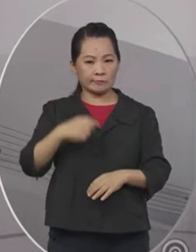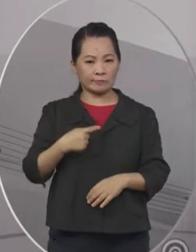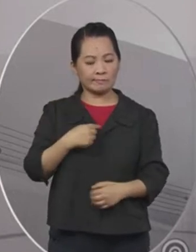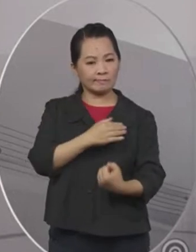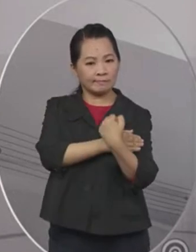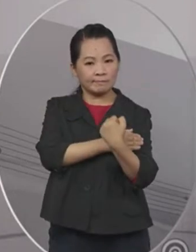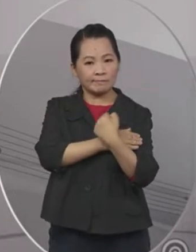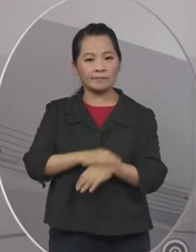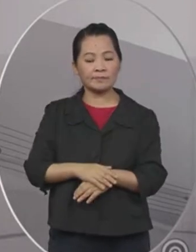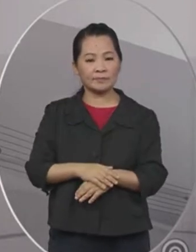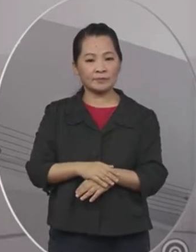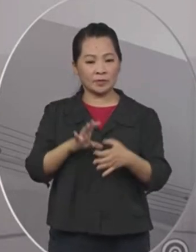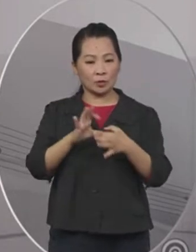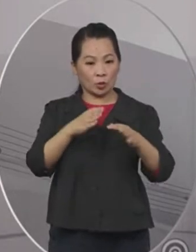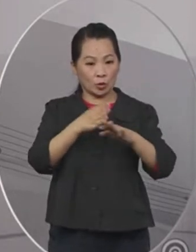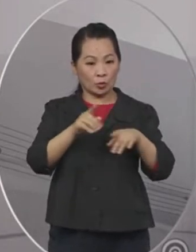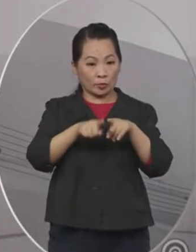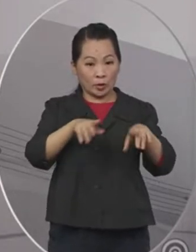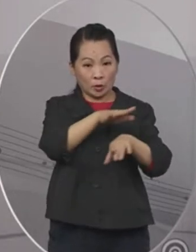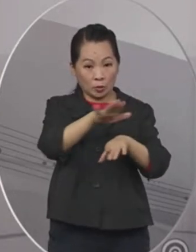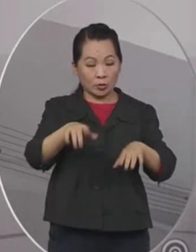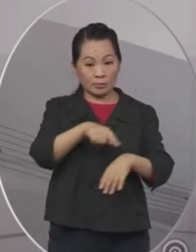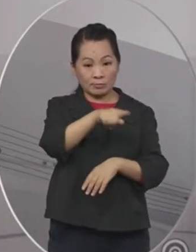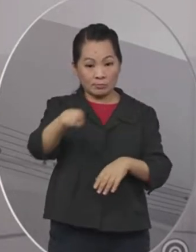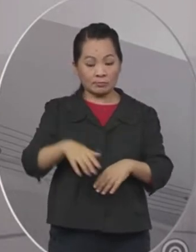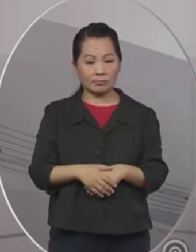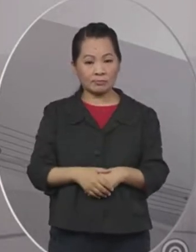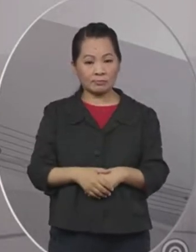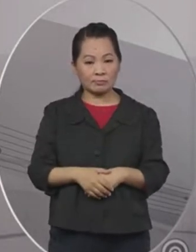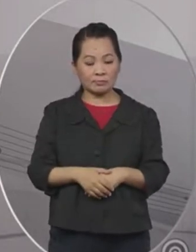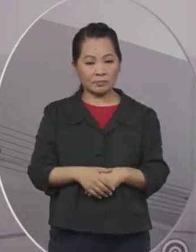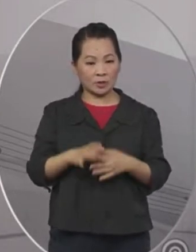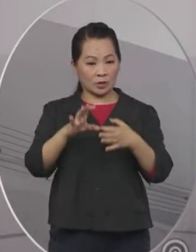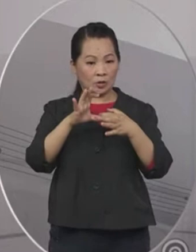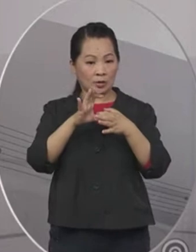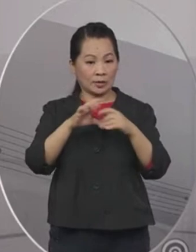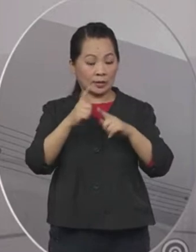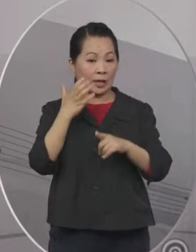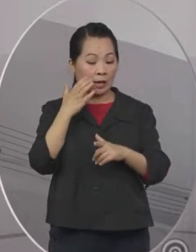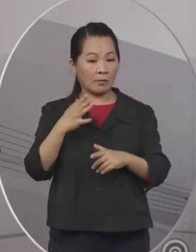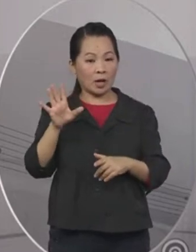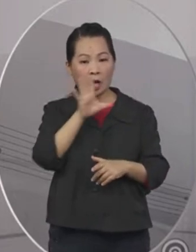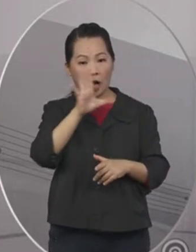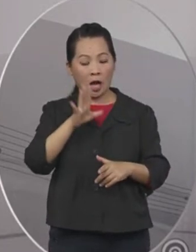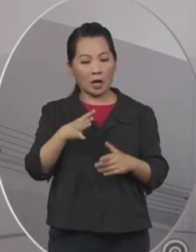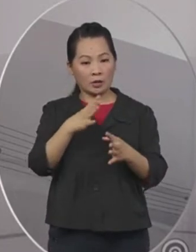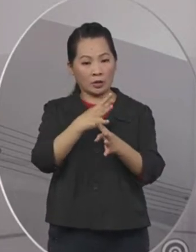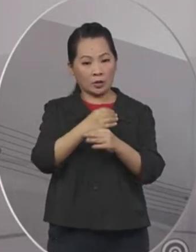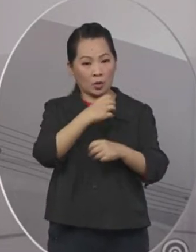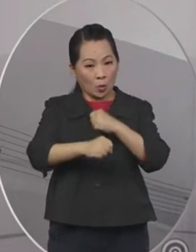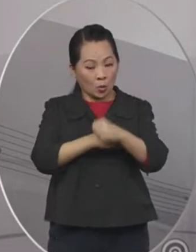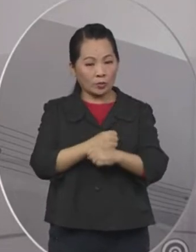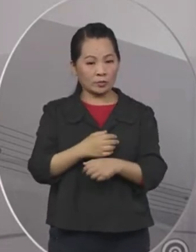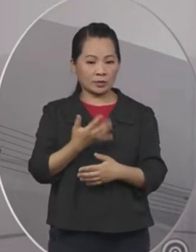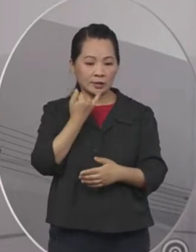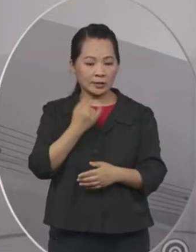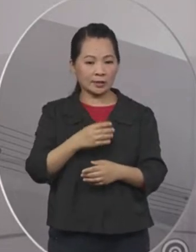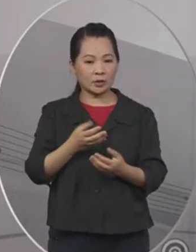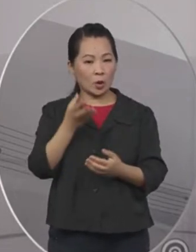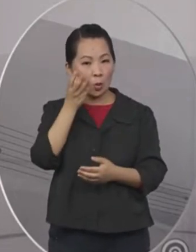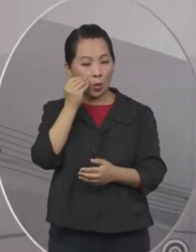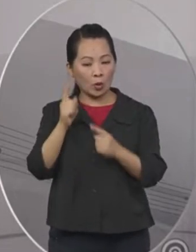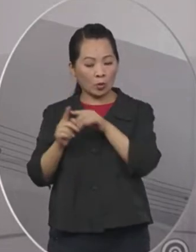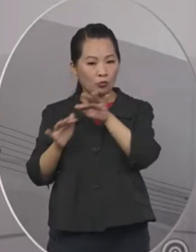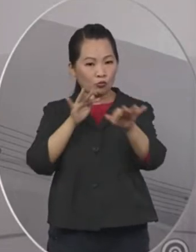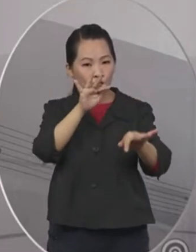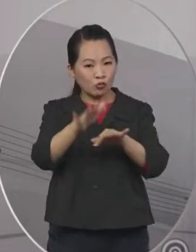促进在关渡平原举办他们关渡大麻音乐季，借此带动士林北投观光，促进地